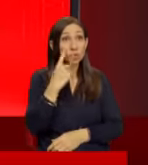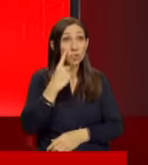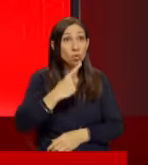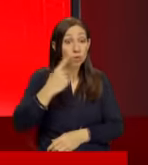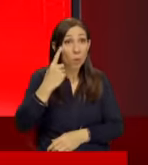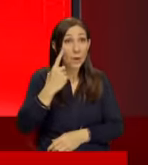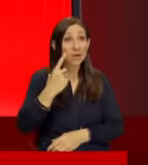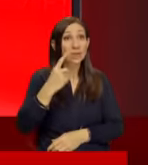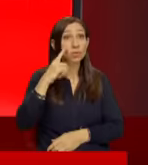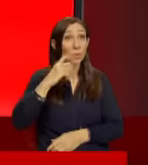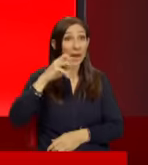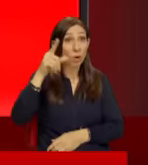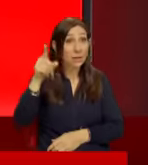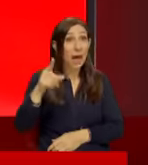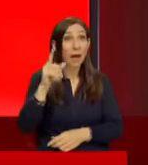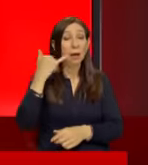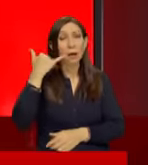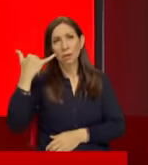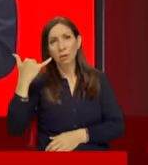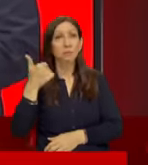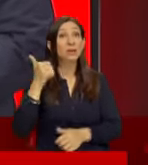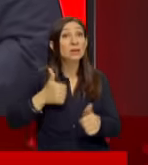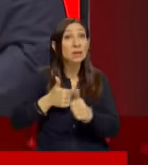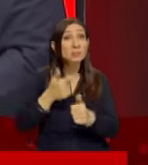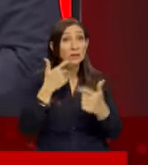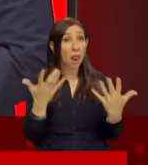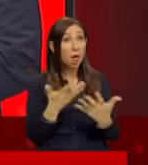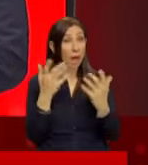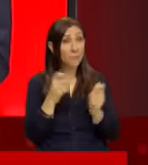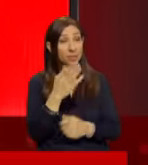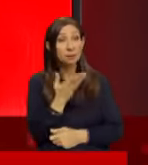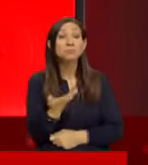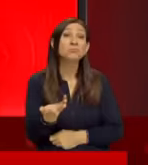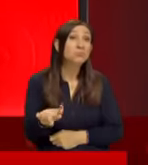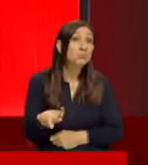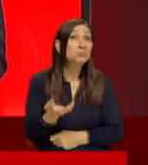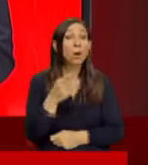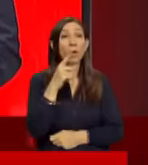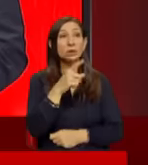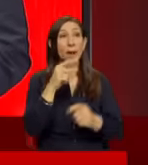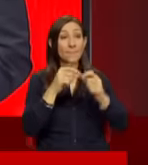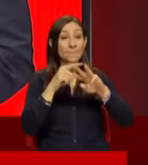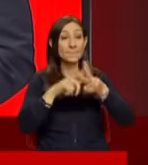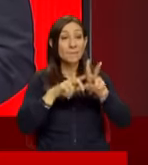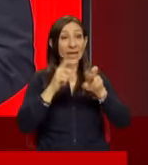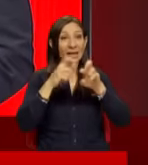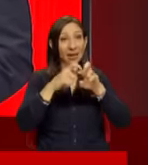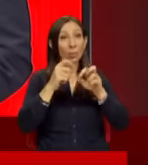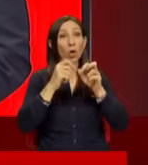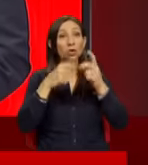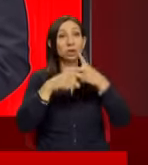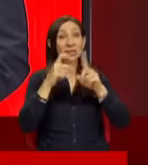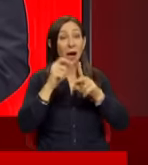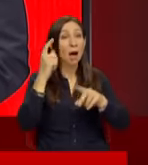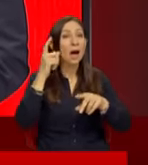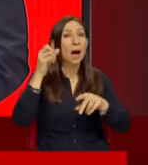bir telefonla doğrudan ulaşabilen senelerce danışmanlığını biri yaptı. Tabii tabii. Yani orada Bekir Bozdağ devreye girdi. AK Parti'nin